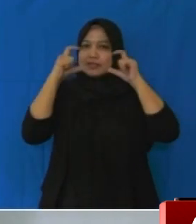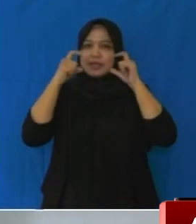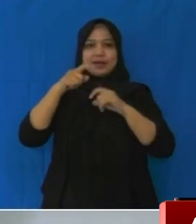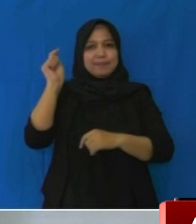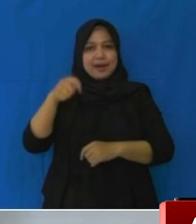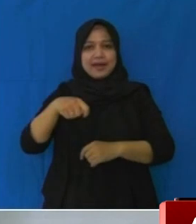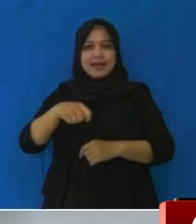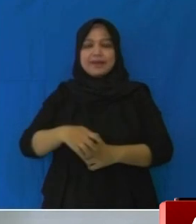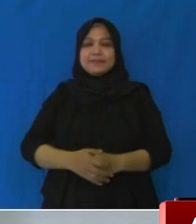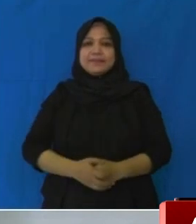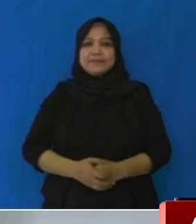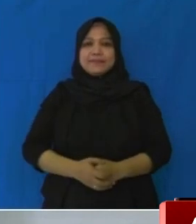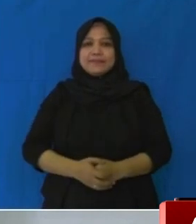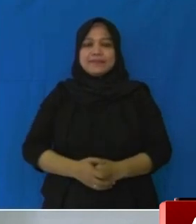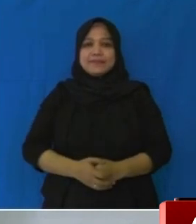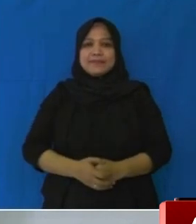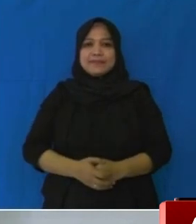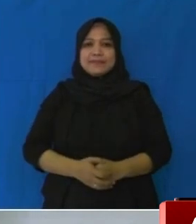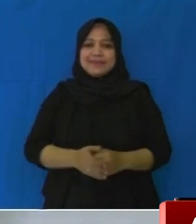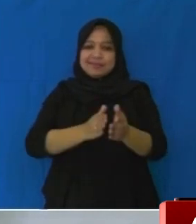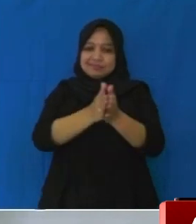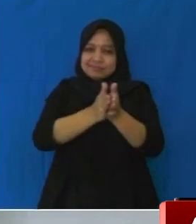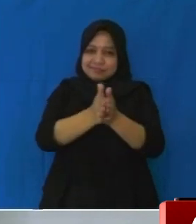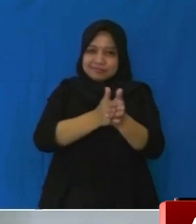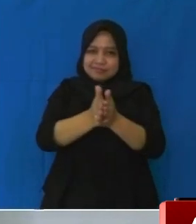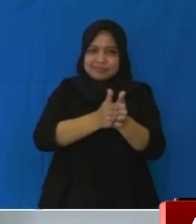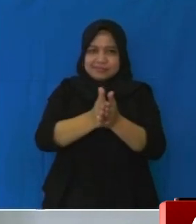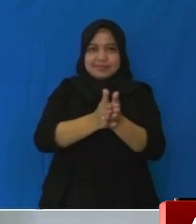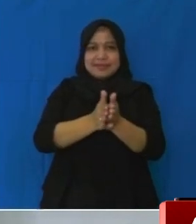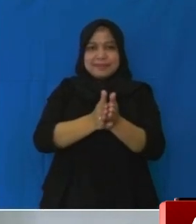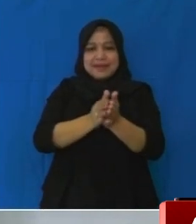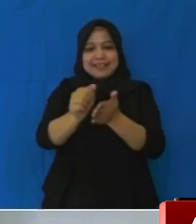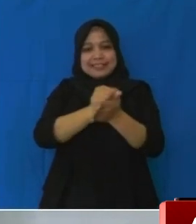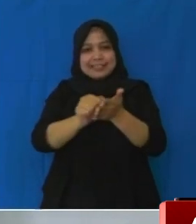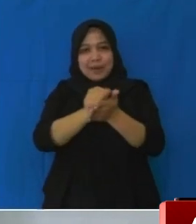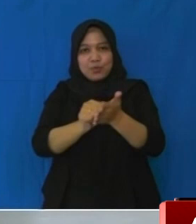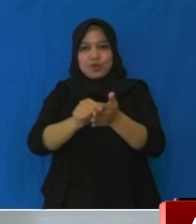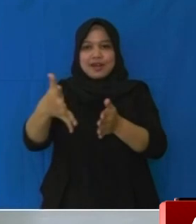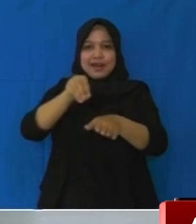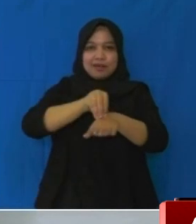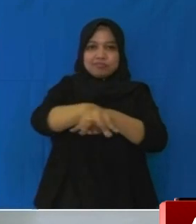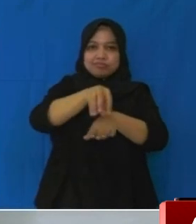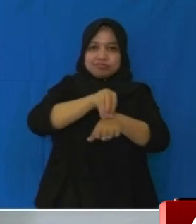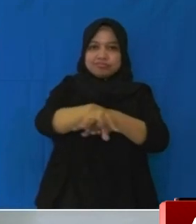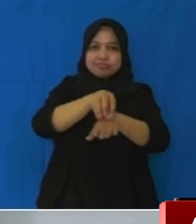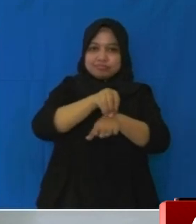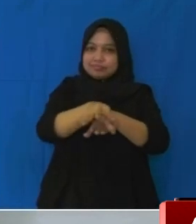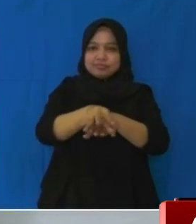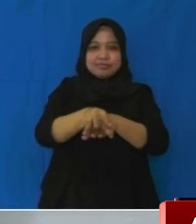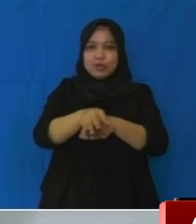patuh dan disiplin mencuci tangan dengan menggunakan sabun dan air yang mengalir